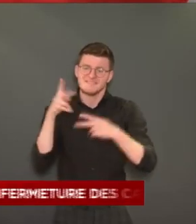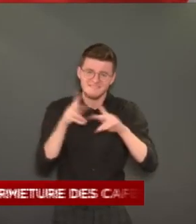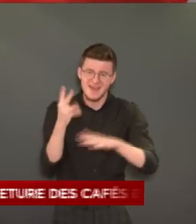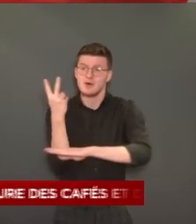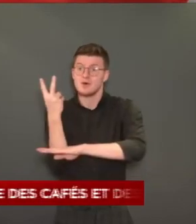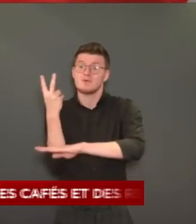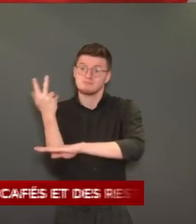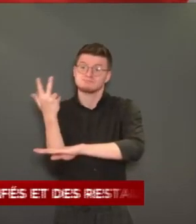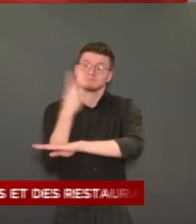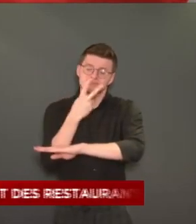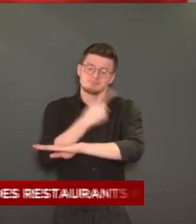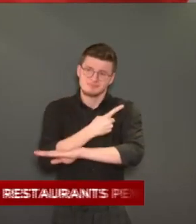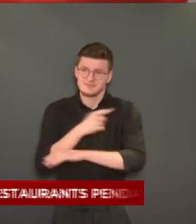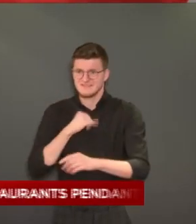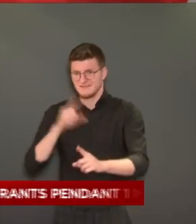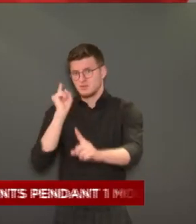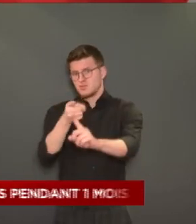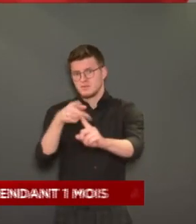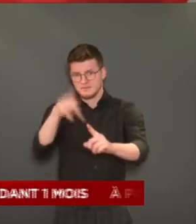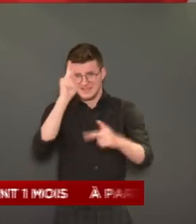l'alerte sera adaptée dans l'autre sens.